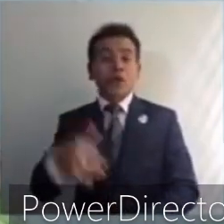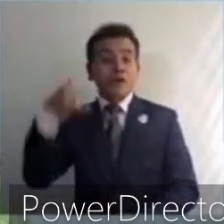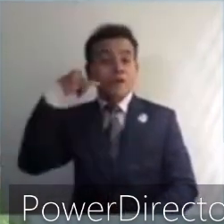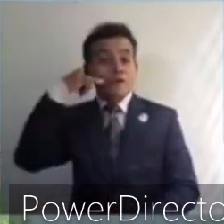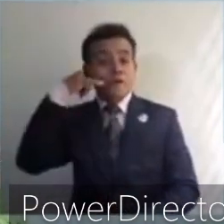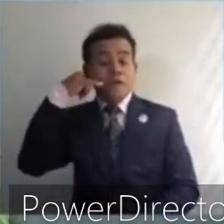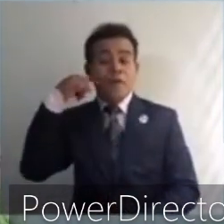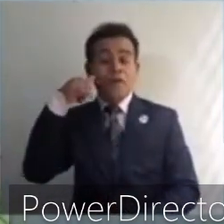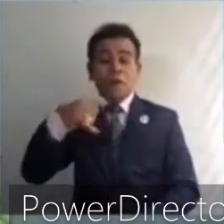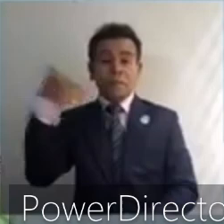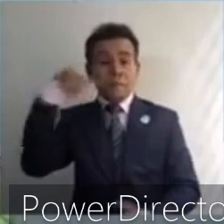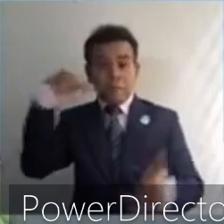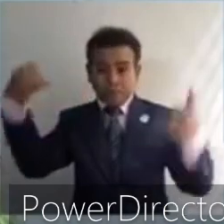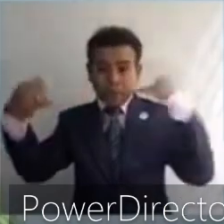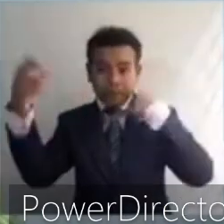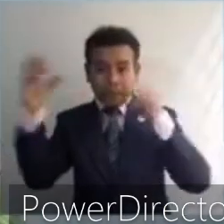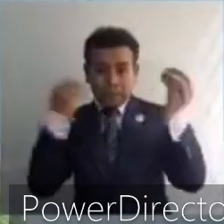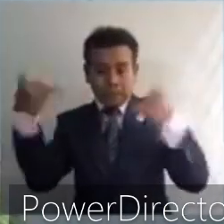স্বাস্থ্য বাতায়ন